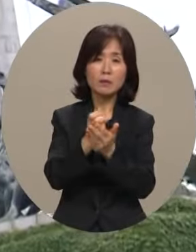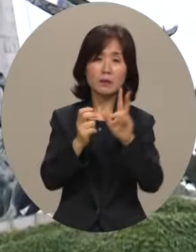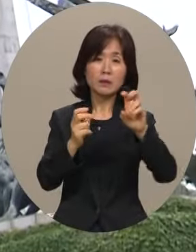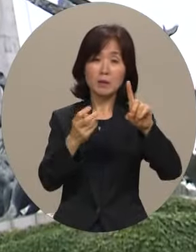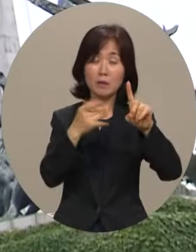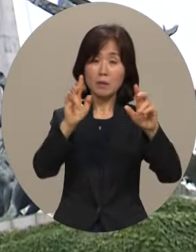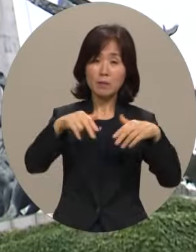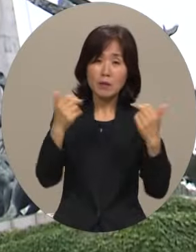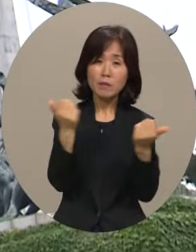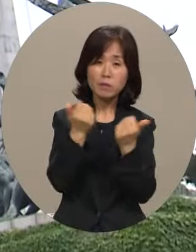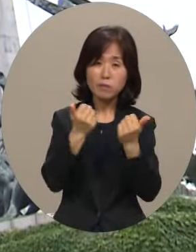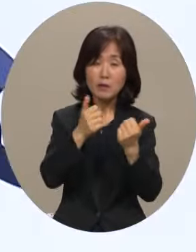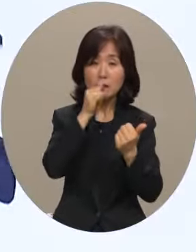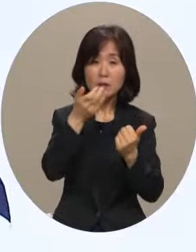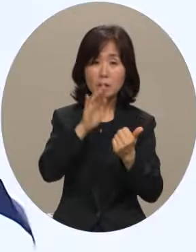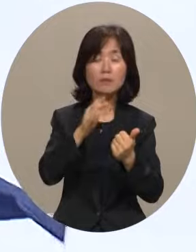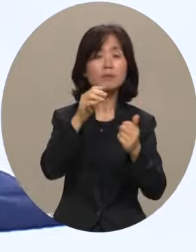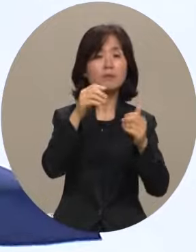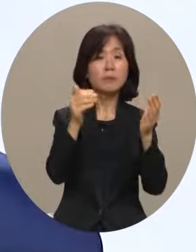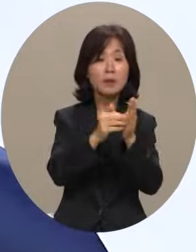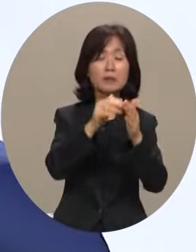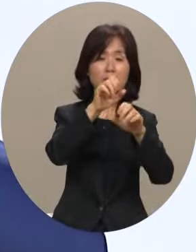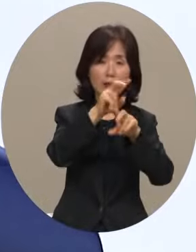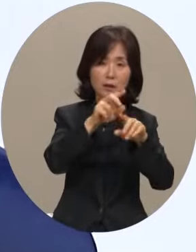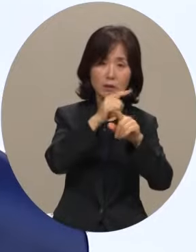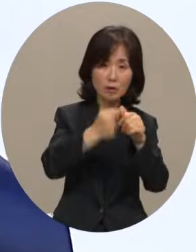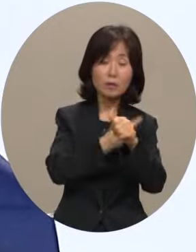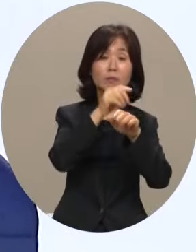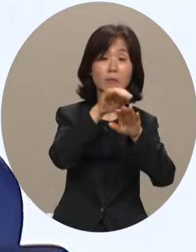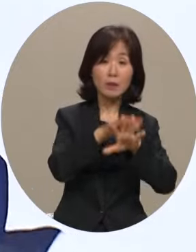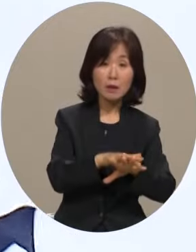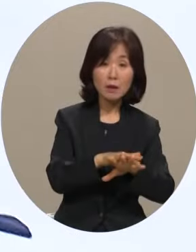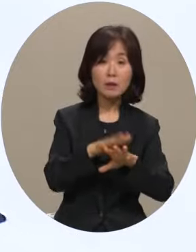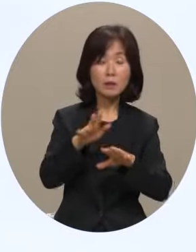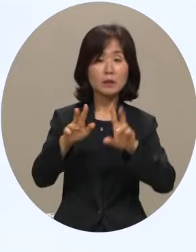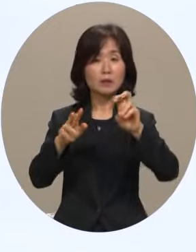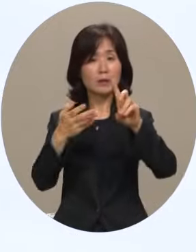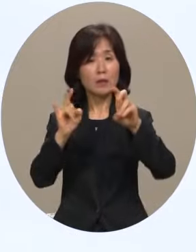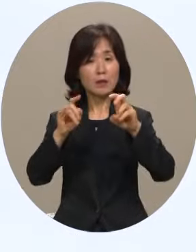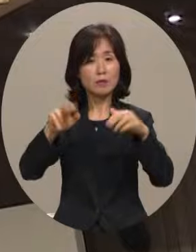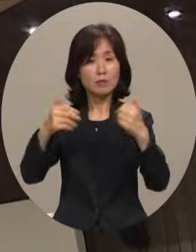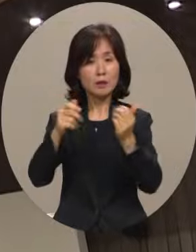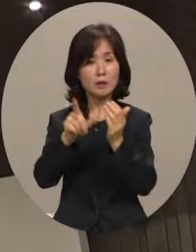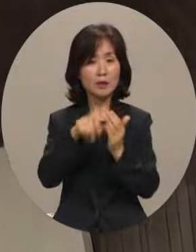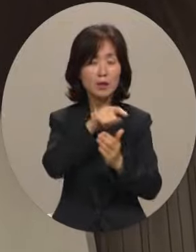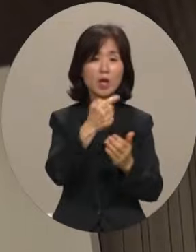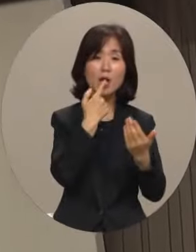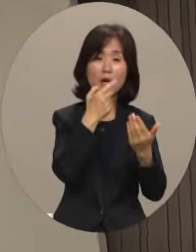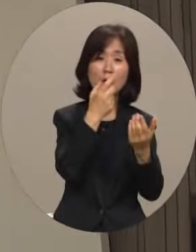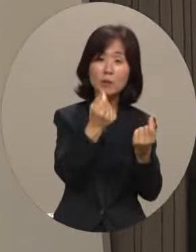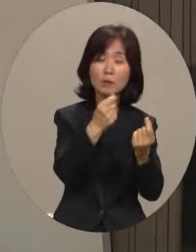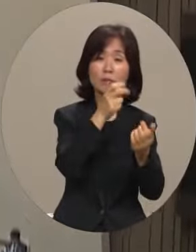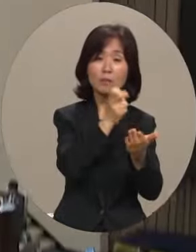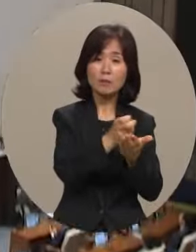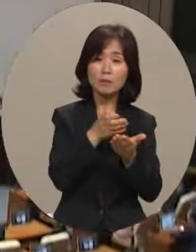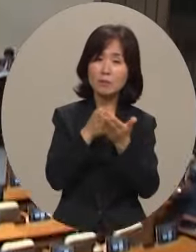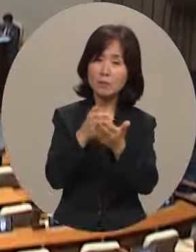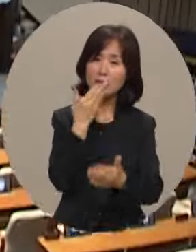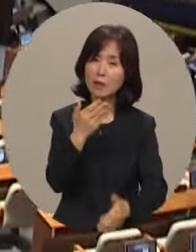회기 종료와 함께 자동 폐기된 법안들도 이번 국회에서 다시 추진될 수 있을지 관심이 모아집니다. EBS 뉴스 송성환입니다.